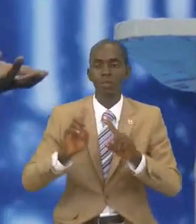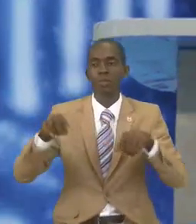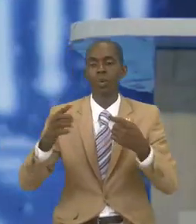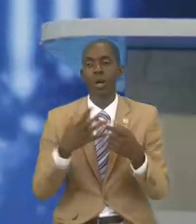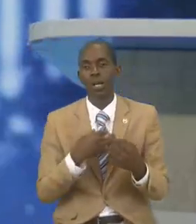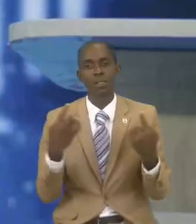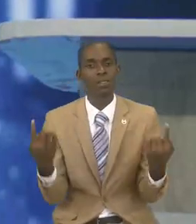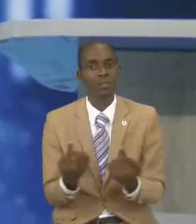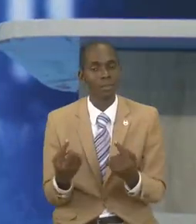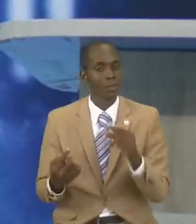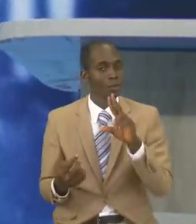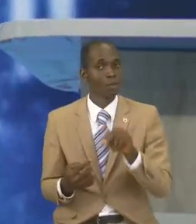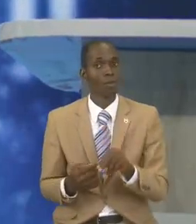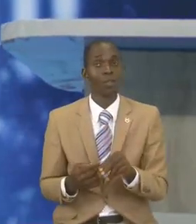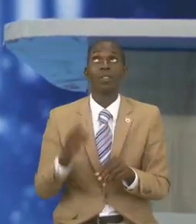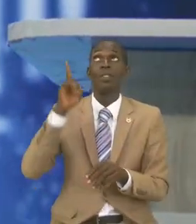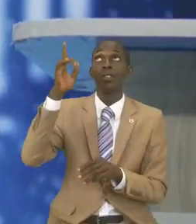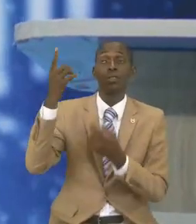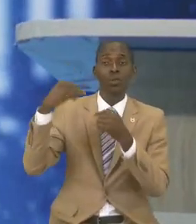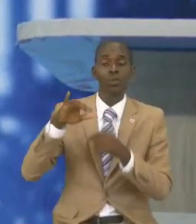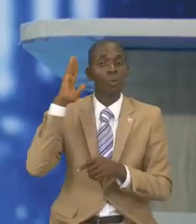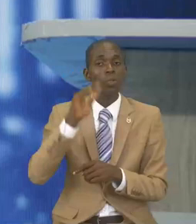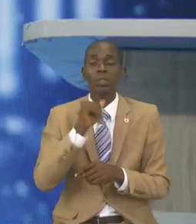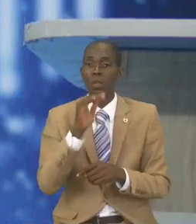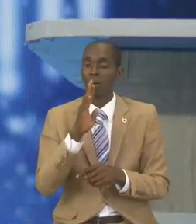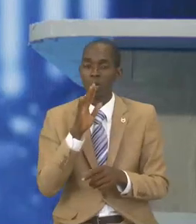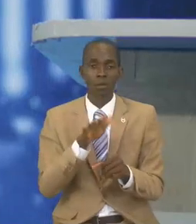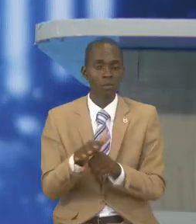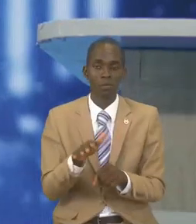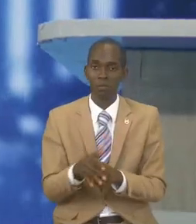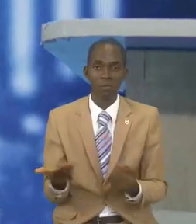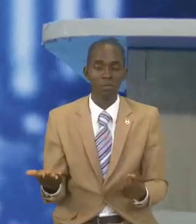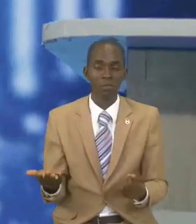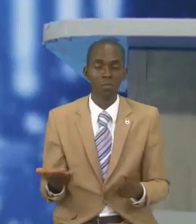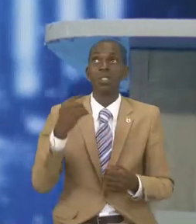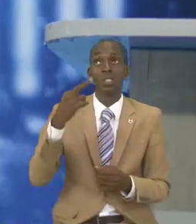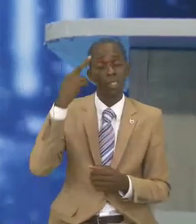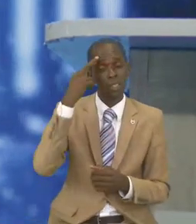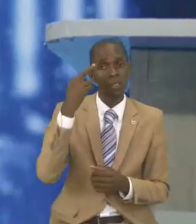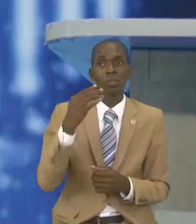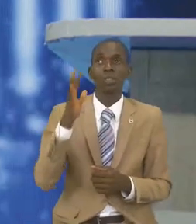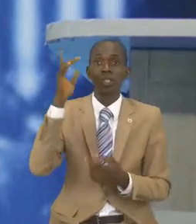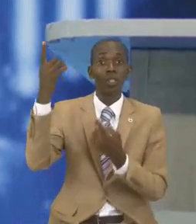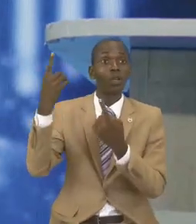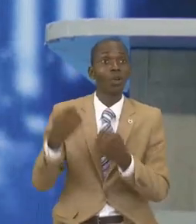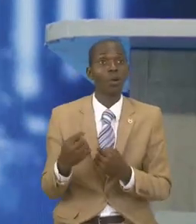le péché. Sa venue ne sera pas accomplie. L'objectif de sa venue, la raison de sa